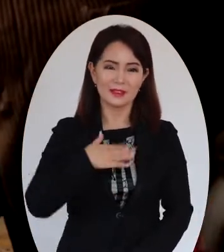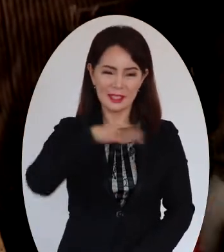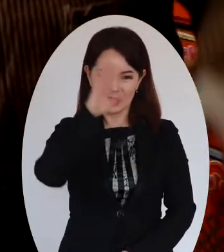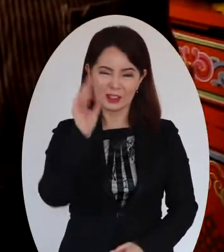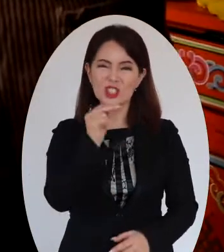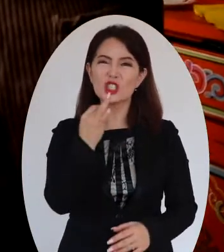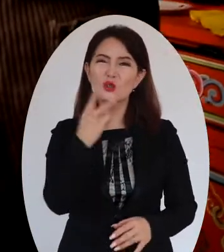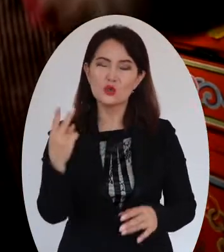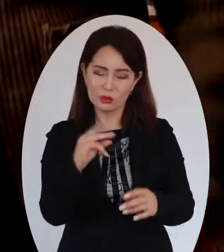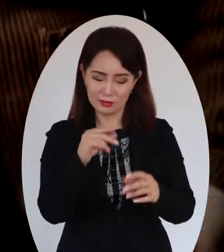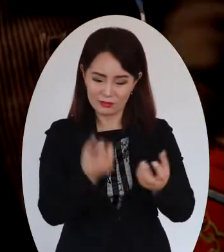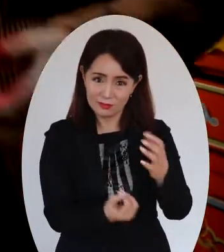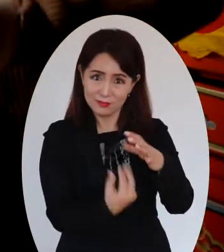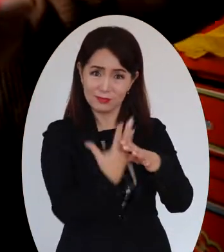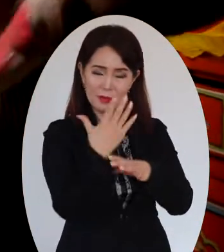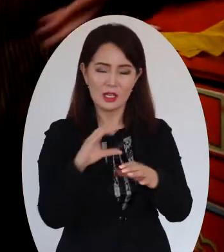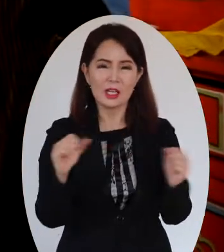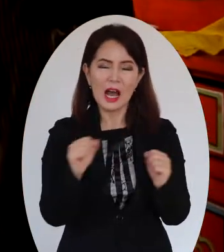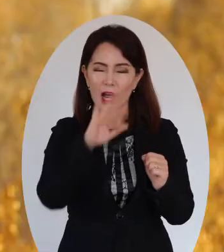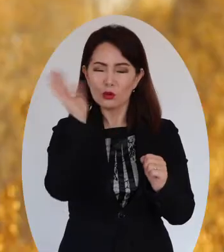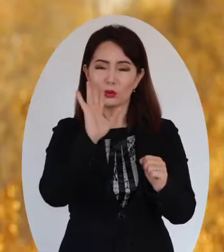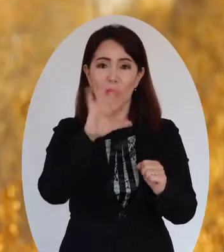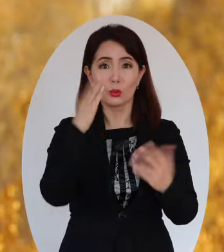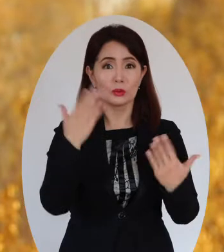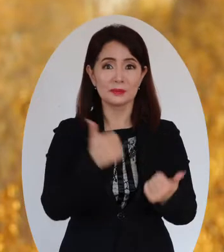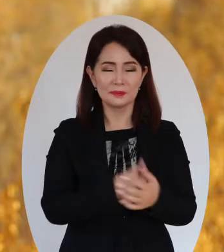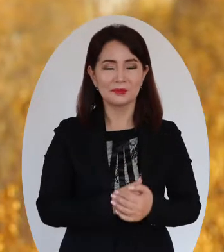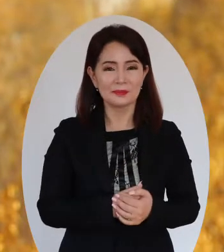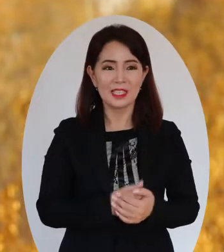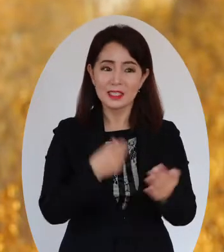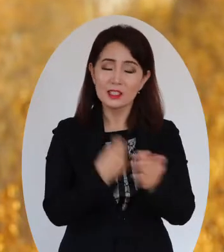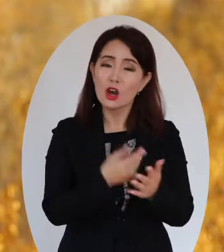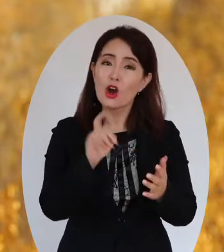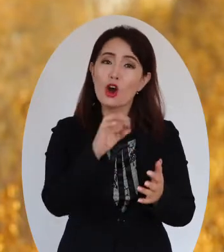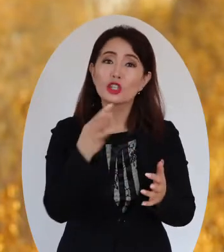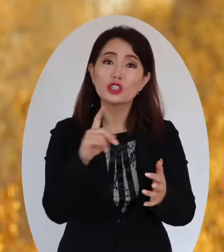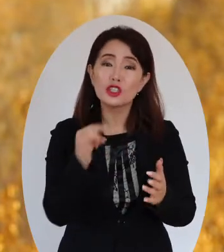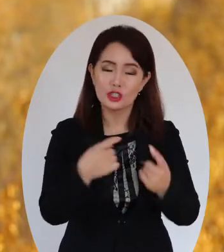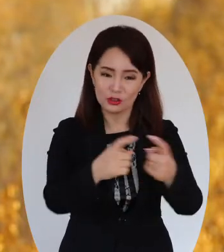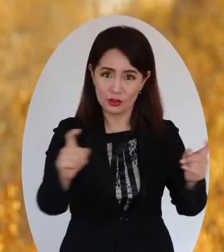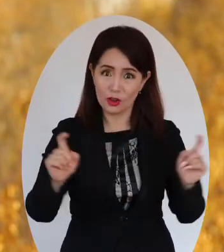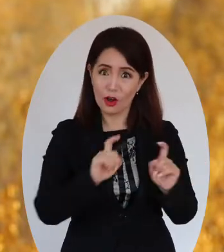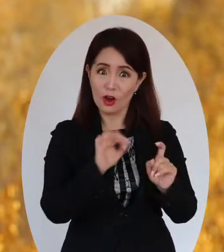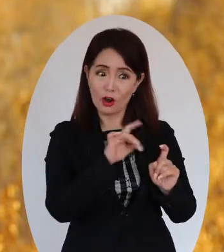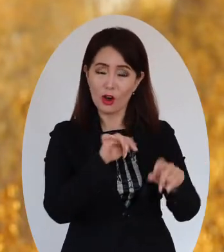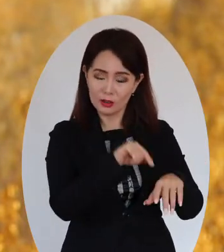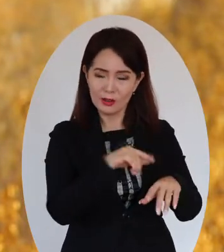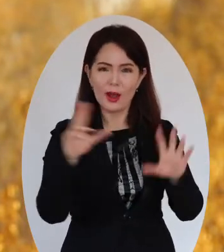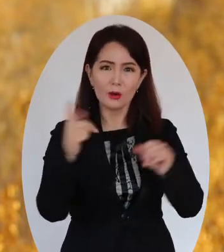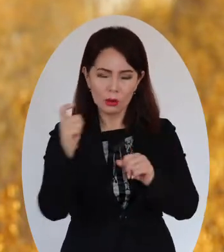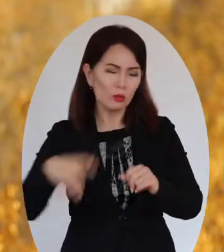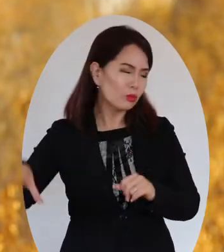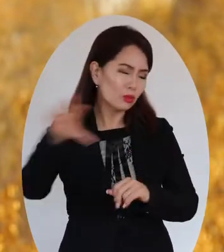юм байлээ. Жоохон сэрүүхэн ус багтай байж шинжүү ургад юм байлээ. Ерөнхийдөө бол одоо үлзийд хороол 13 дугаар хорооллын бол ихэнх айл өрхүү тариалмж